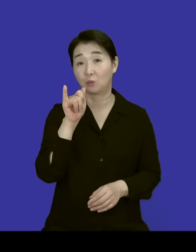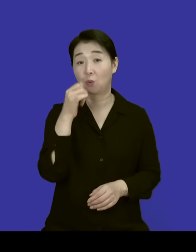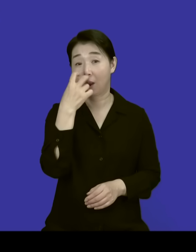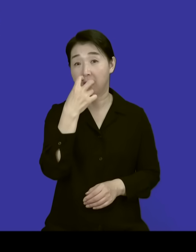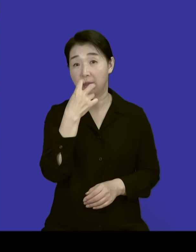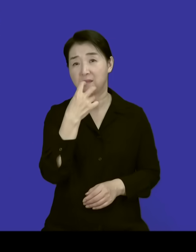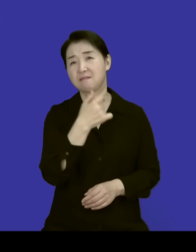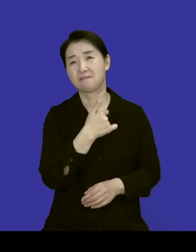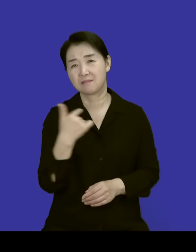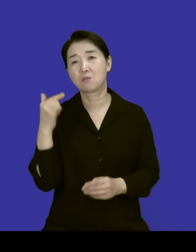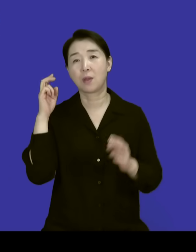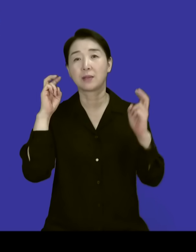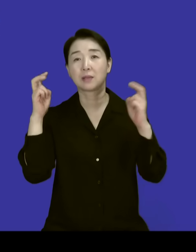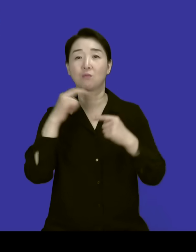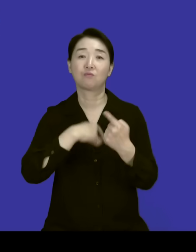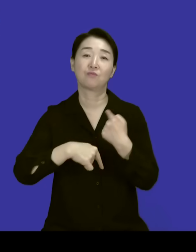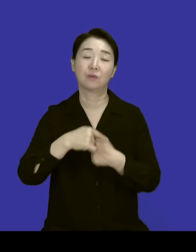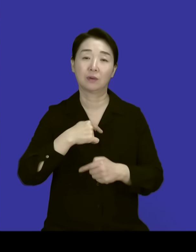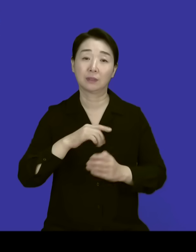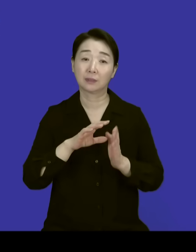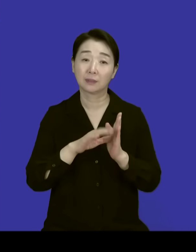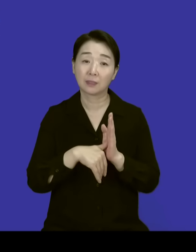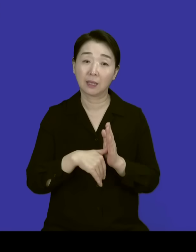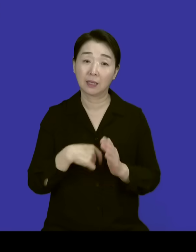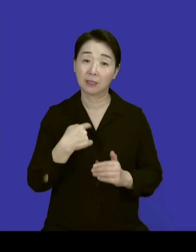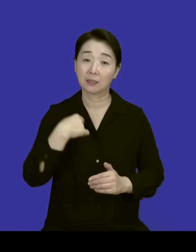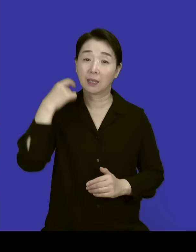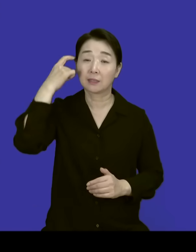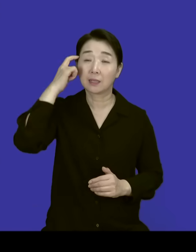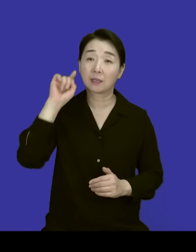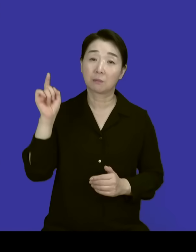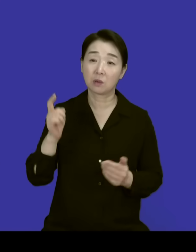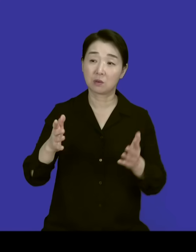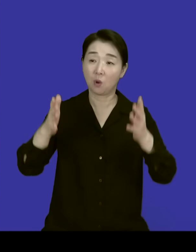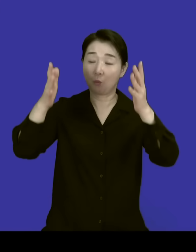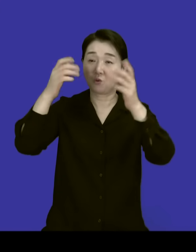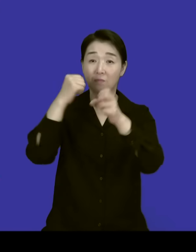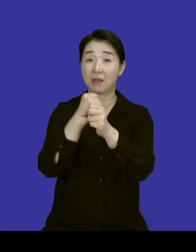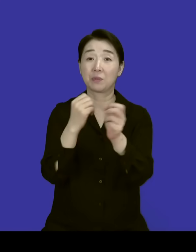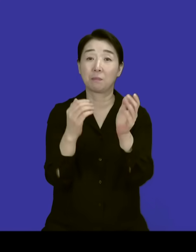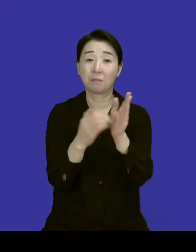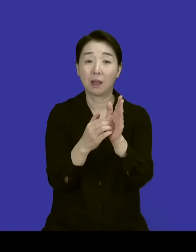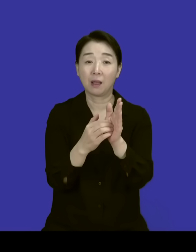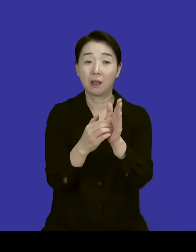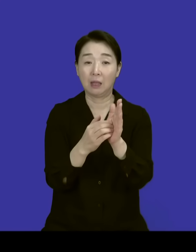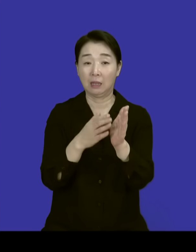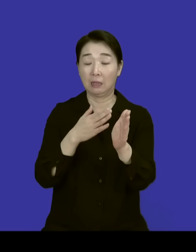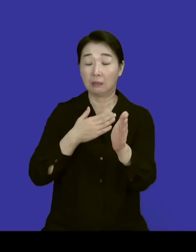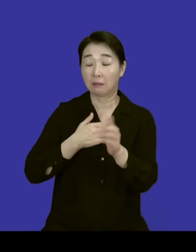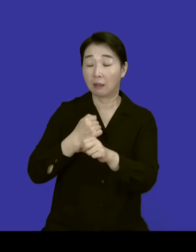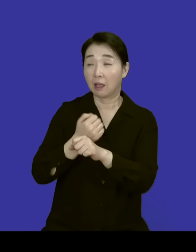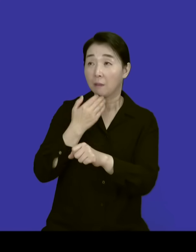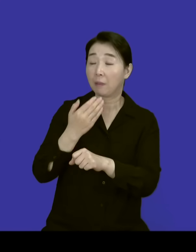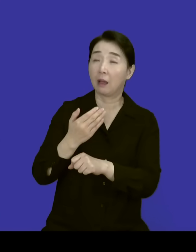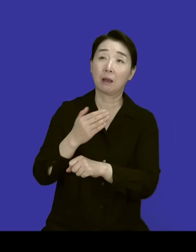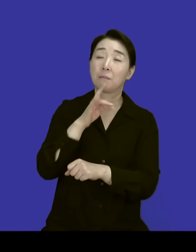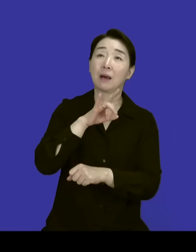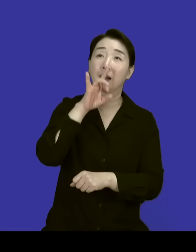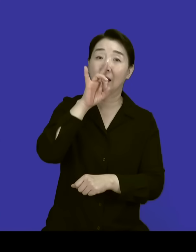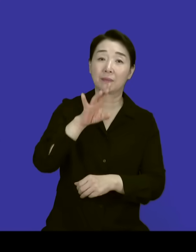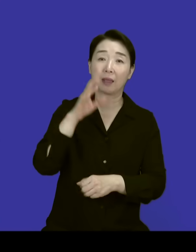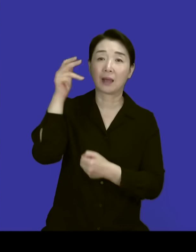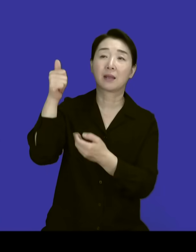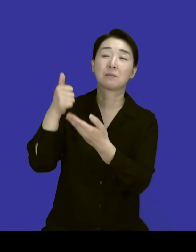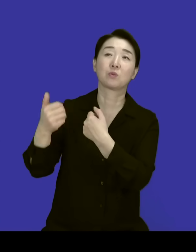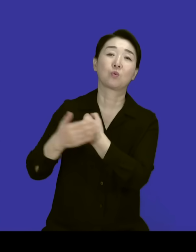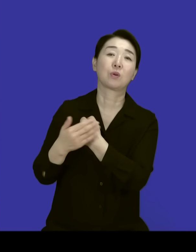크게 한 거죠. 예. 근데 그때 사실 그 생각은 했어요. 이 건물을 지은 것도 이게 어떻게 내가 한 거지? 말이 안 돼. 예. 하느님이